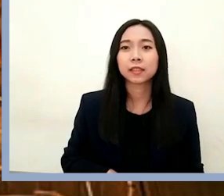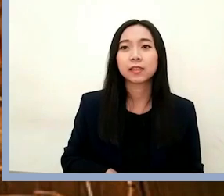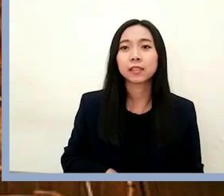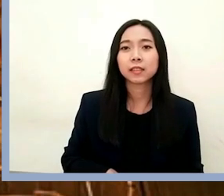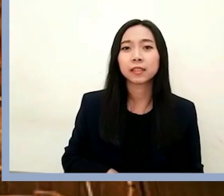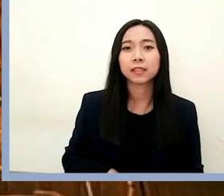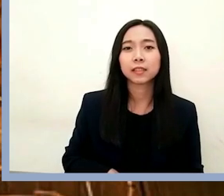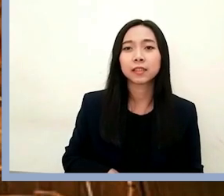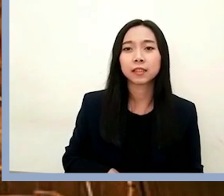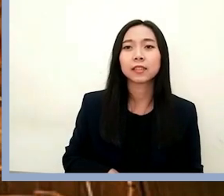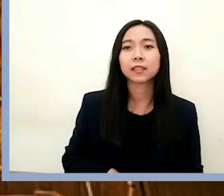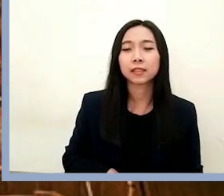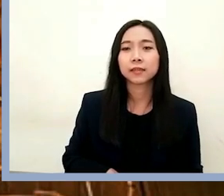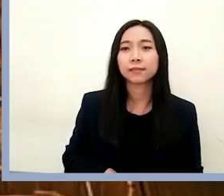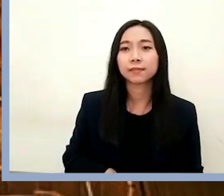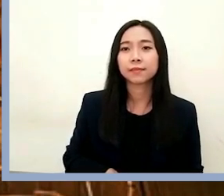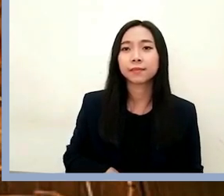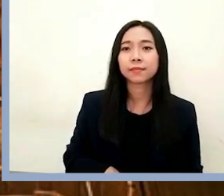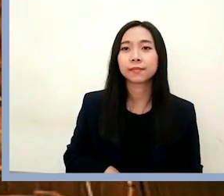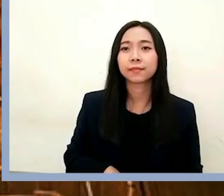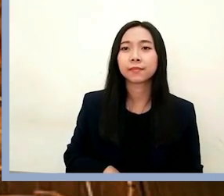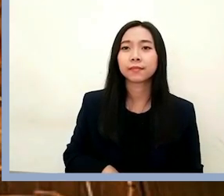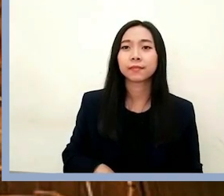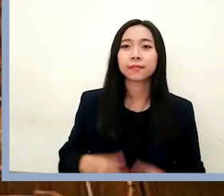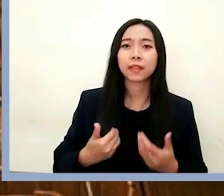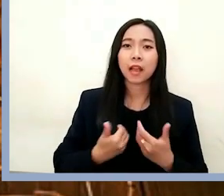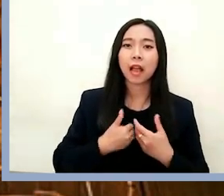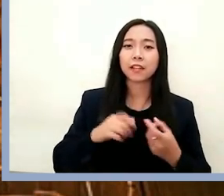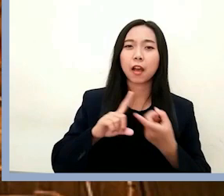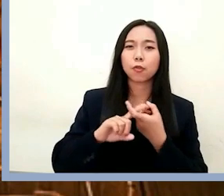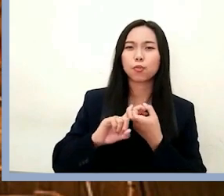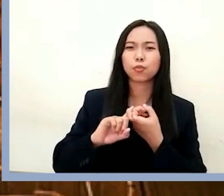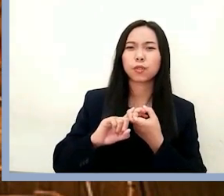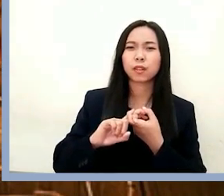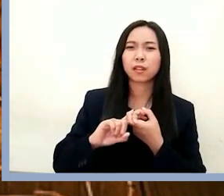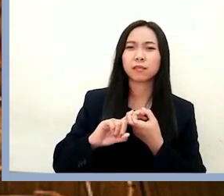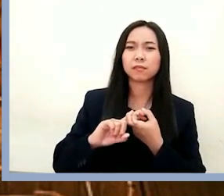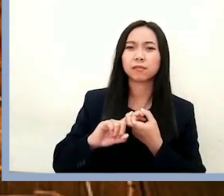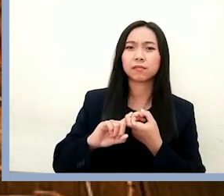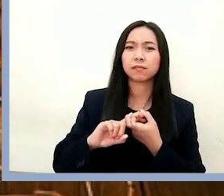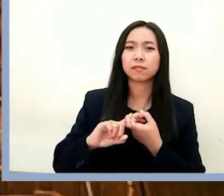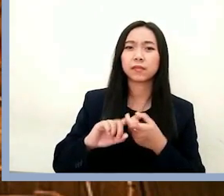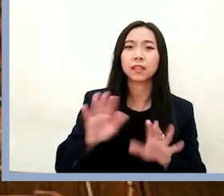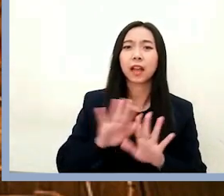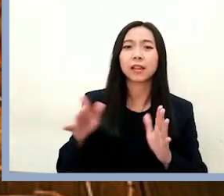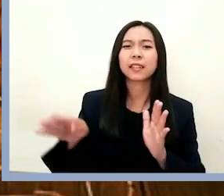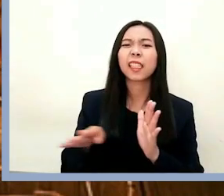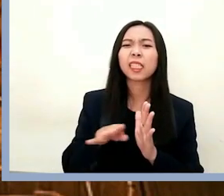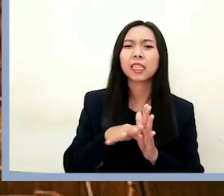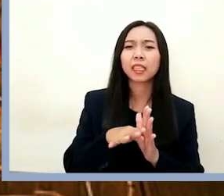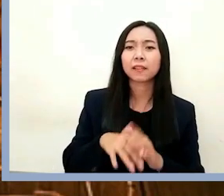jelas hubungan yang terlalu formal dan sapaan-sapaan yang hanya